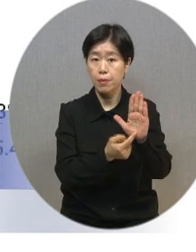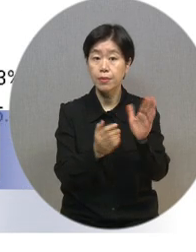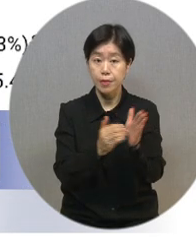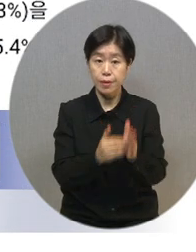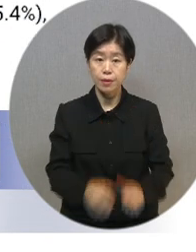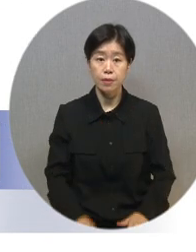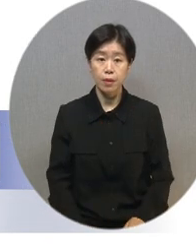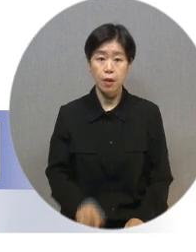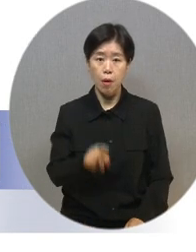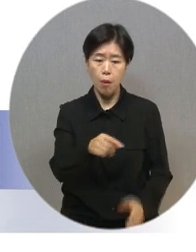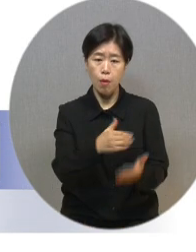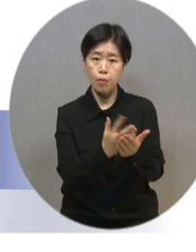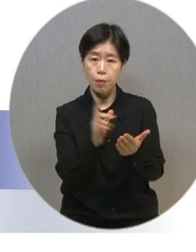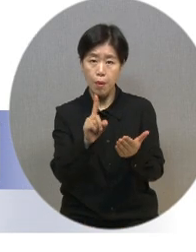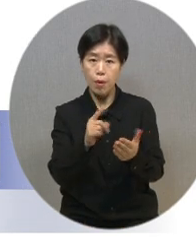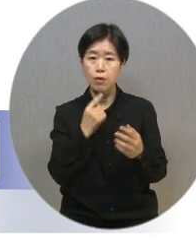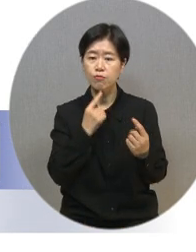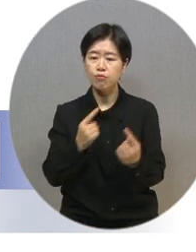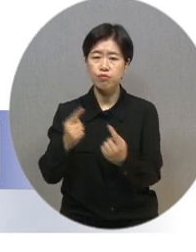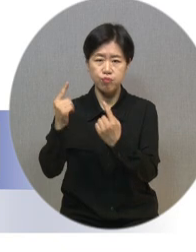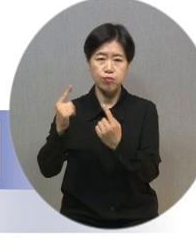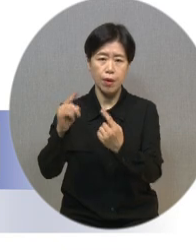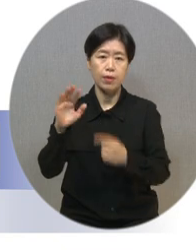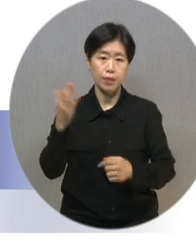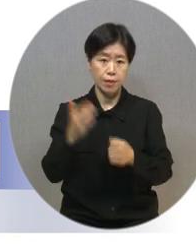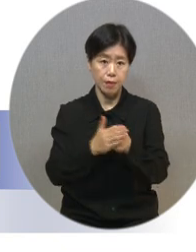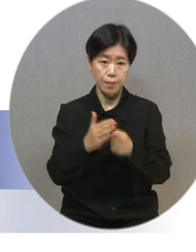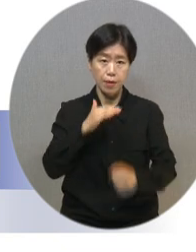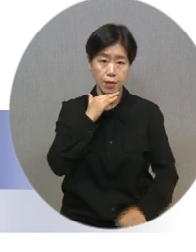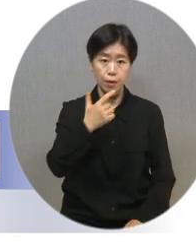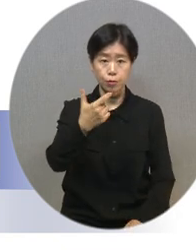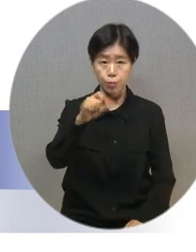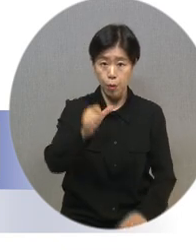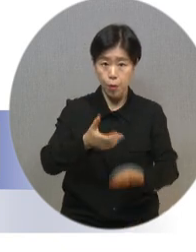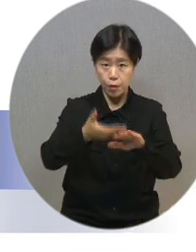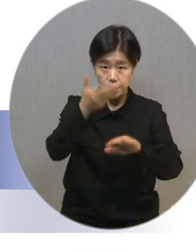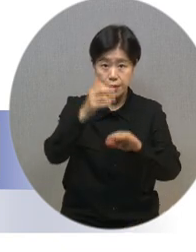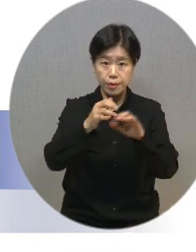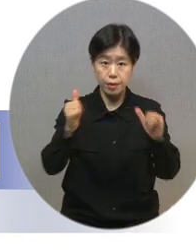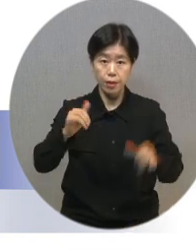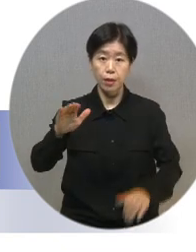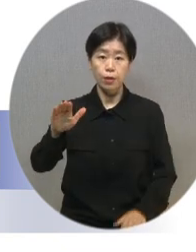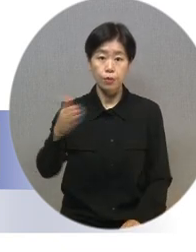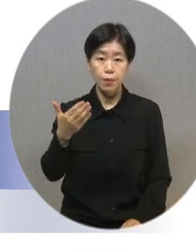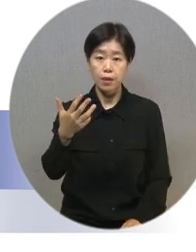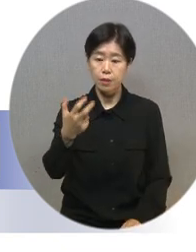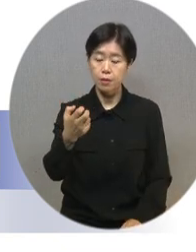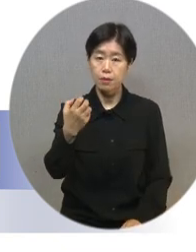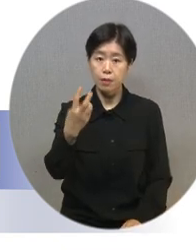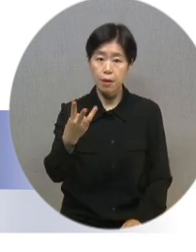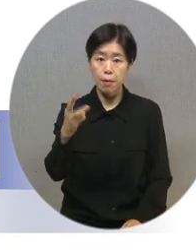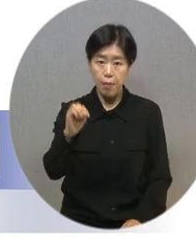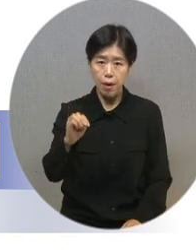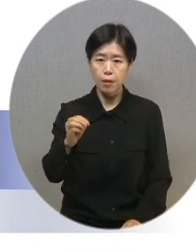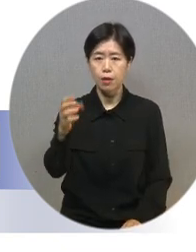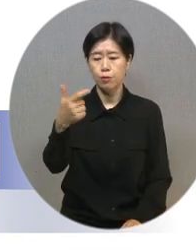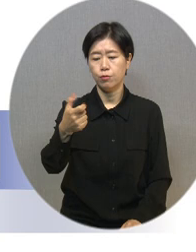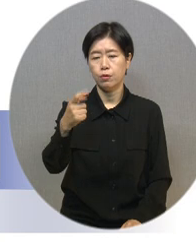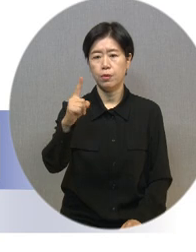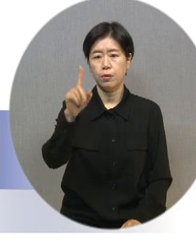교통약자 유형별로는 고령화 추세에 따라 65세 이상 고령자가 973 명으로